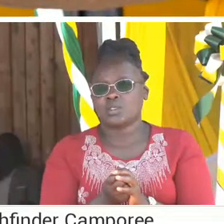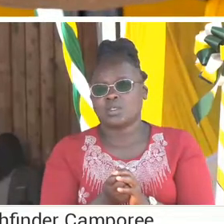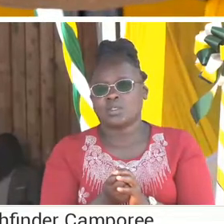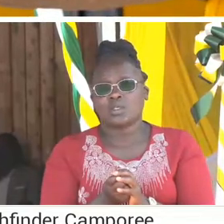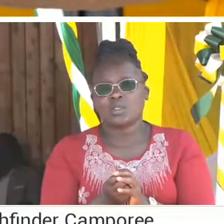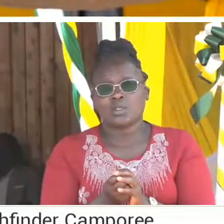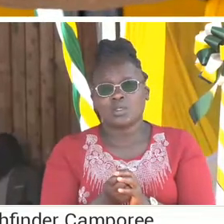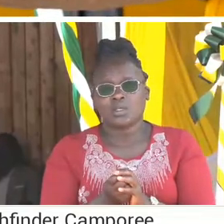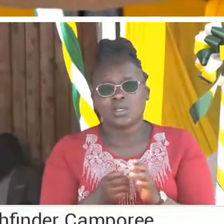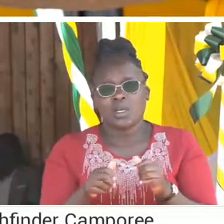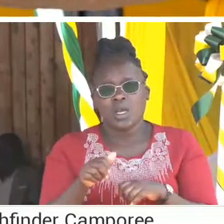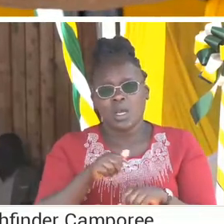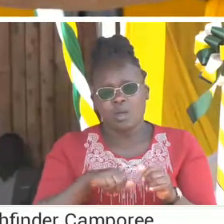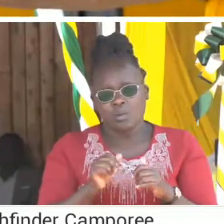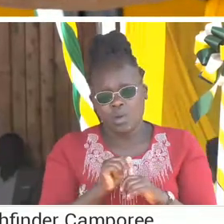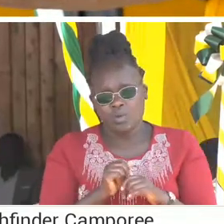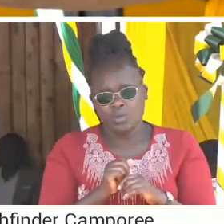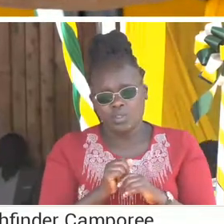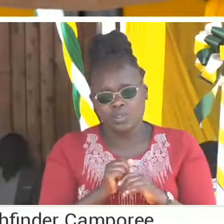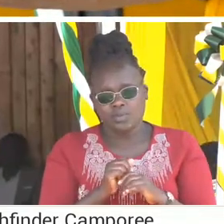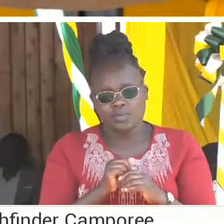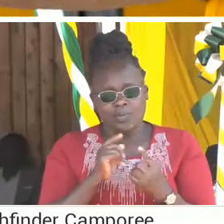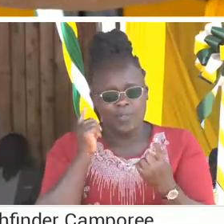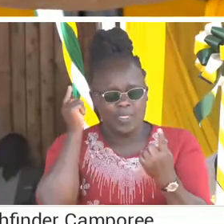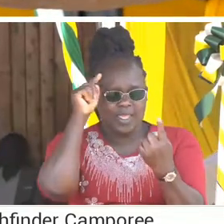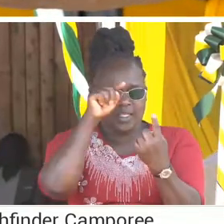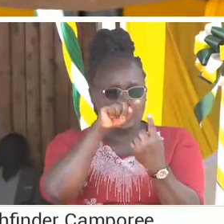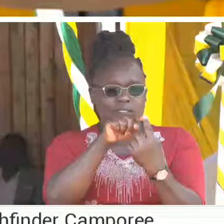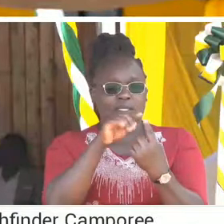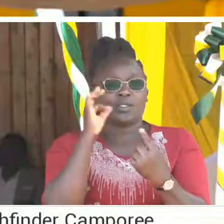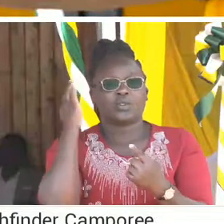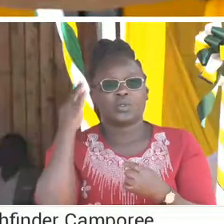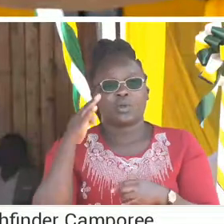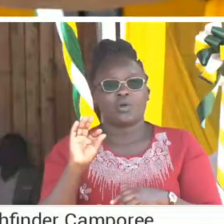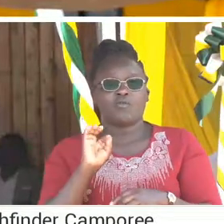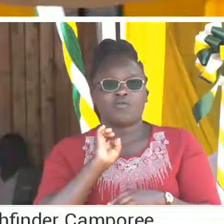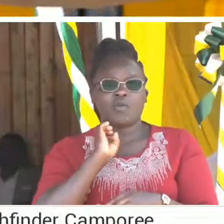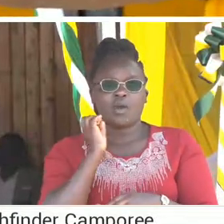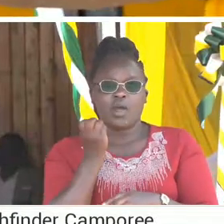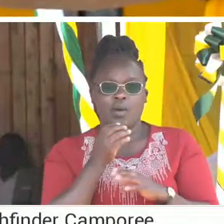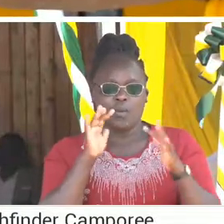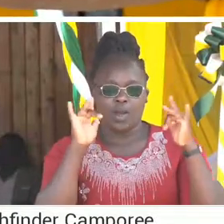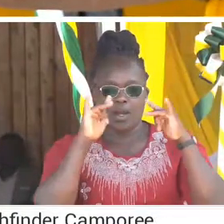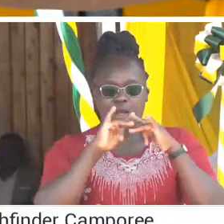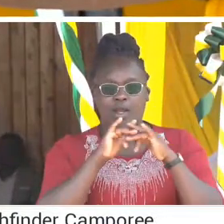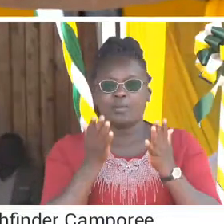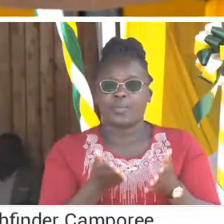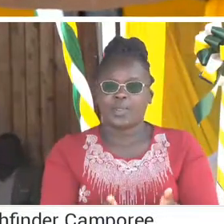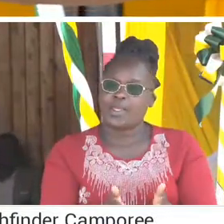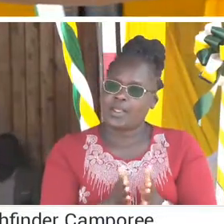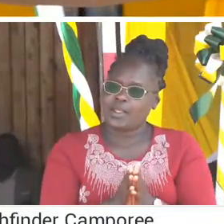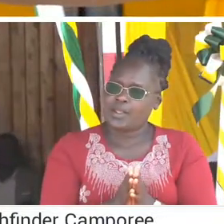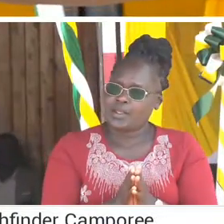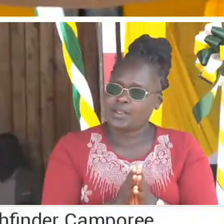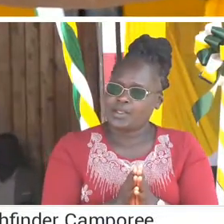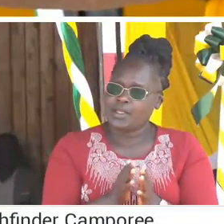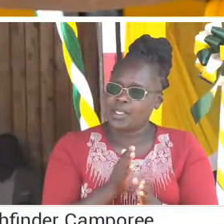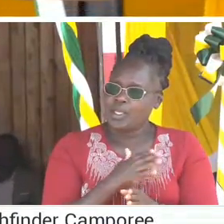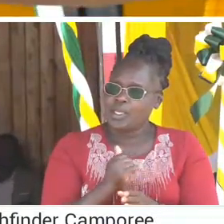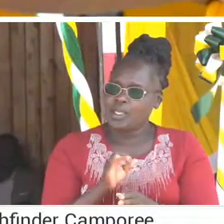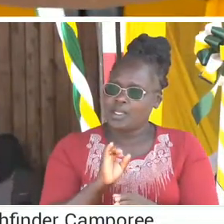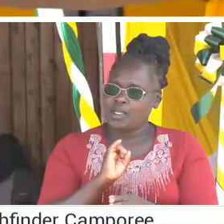ndilo lilikuwa ni kusudi la mkutano huu wa Camporee. Na nilisema mengi